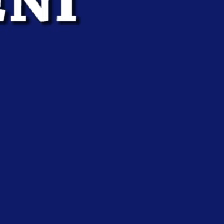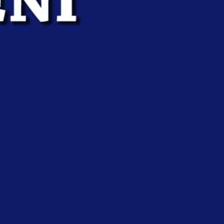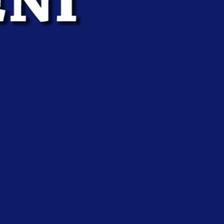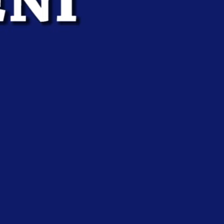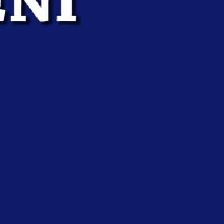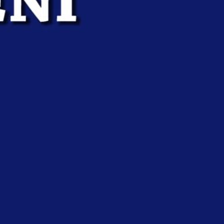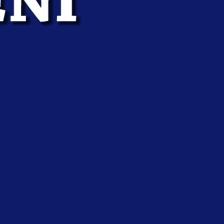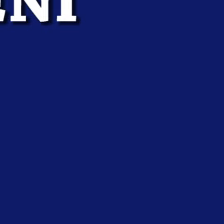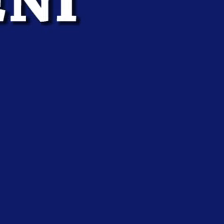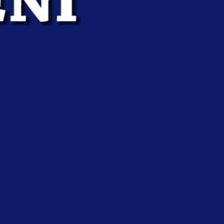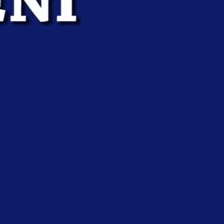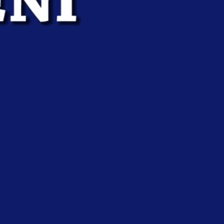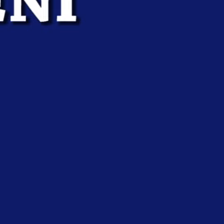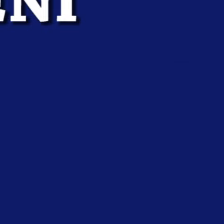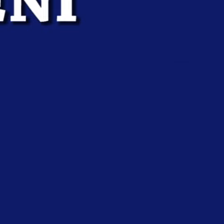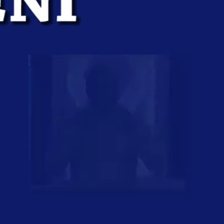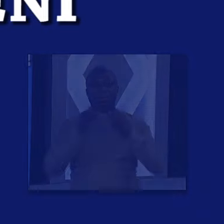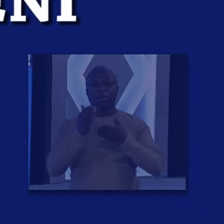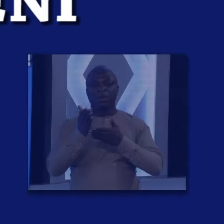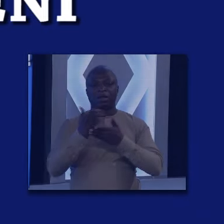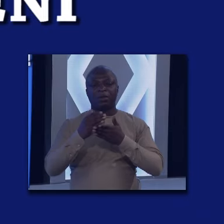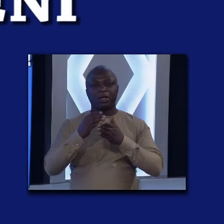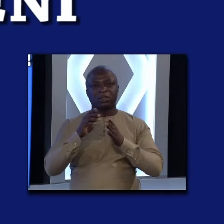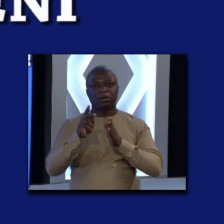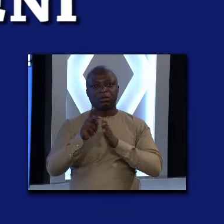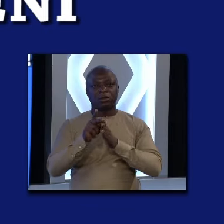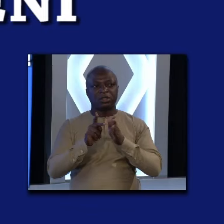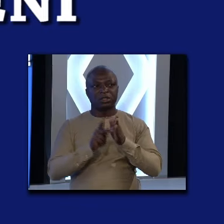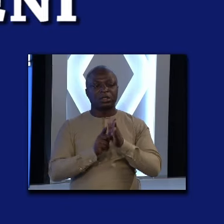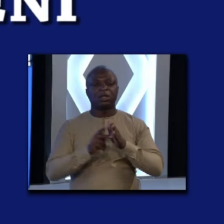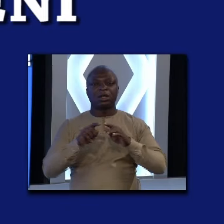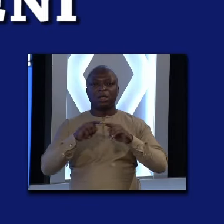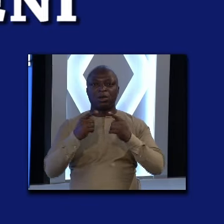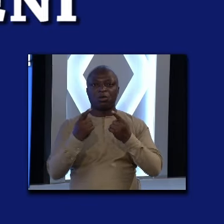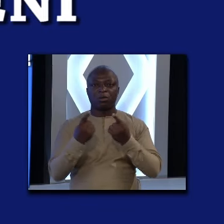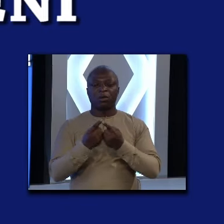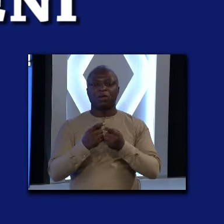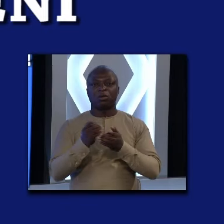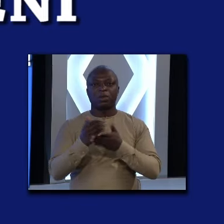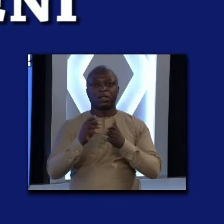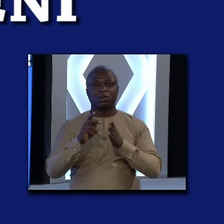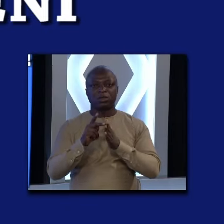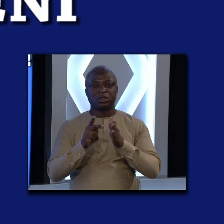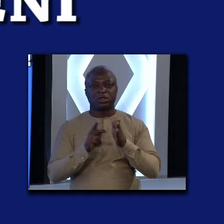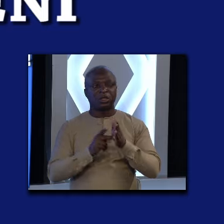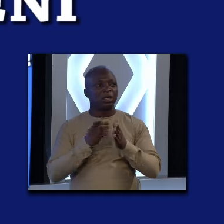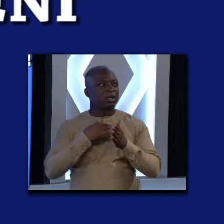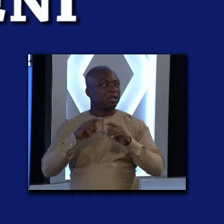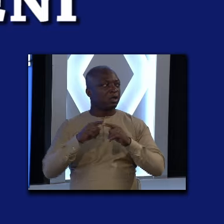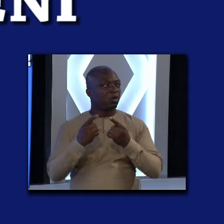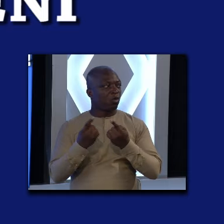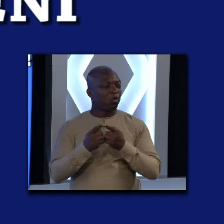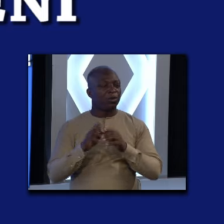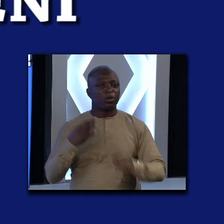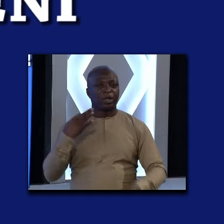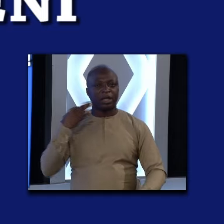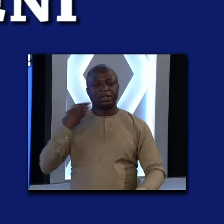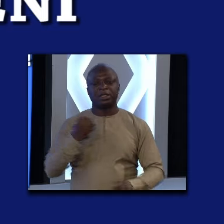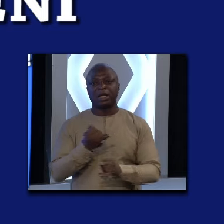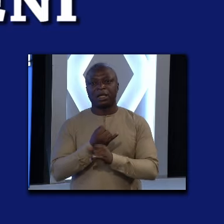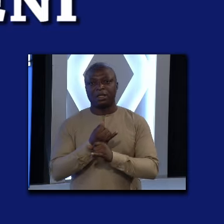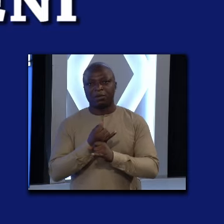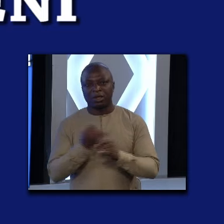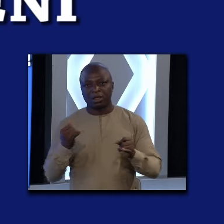CENI, informe les partis politiques, les regroupements de partis politiques et les groupes de candidats